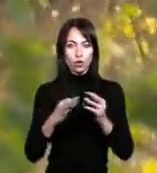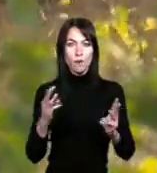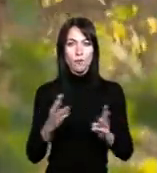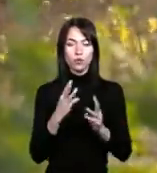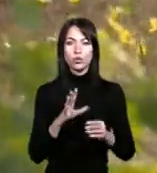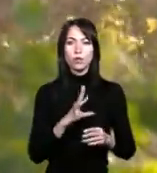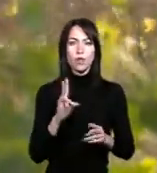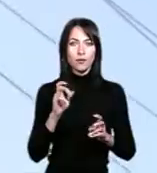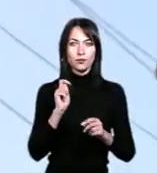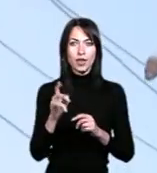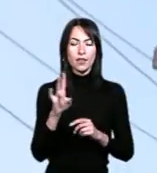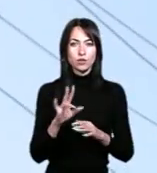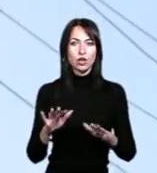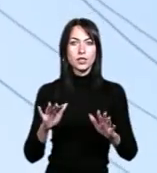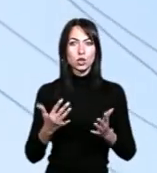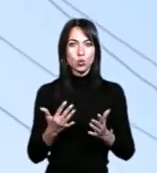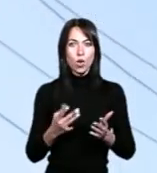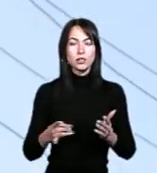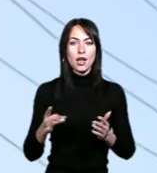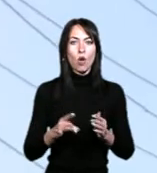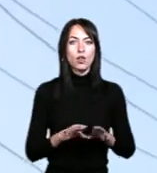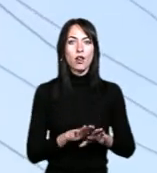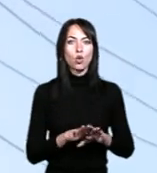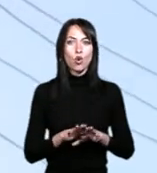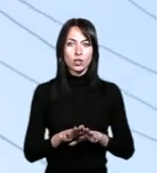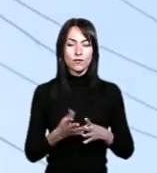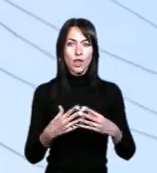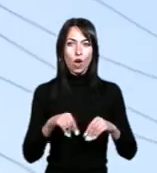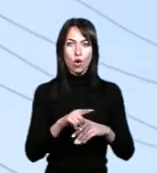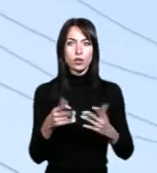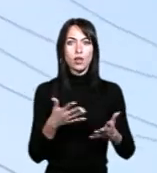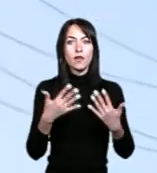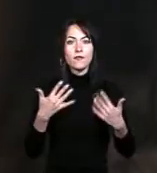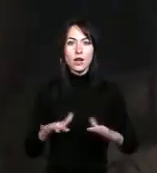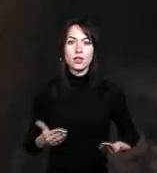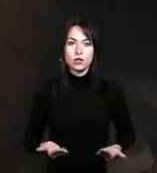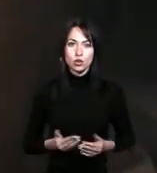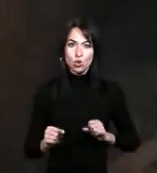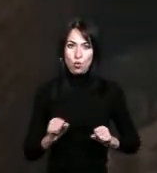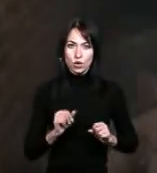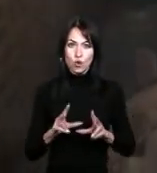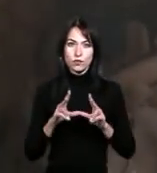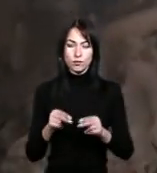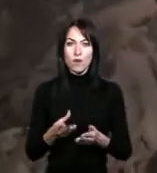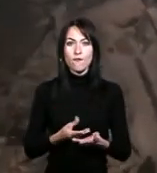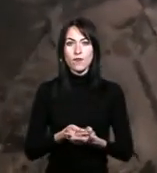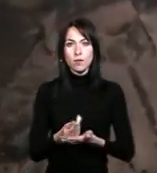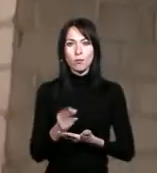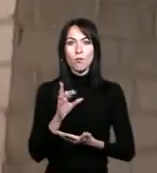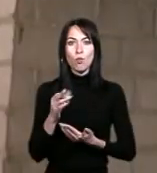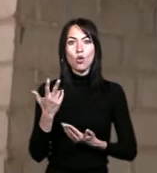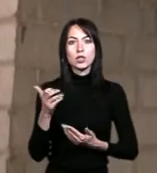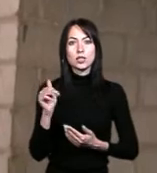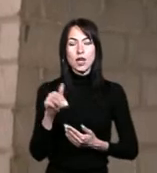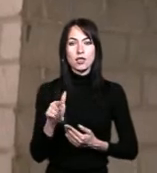визнали надзвичайною ситуацією регіонального рівня. Родинам, які втратили житло, урядовці пообіцяли виплатити по